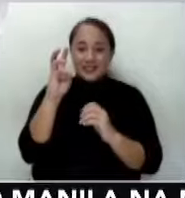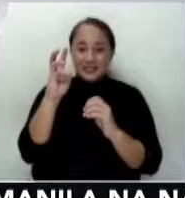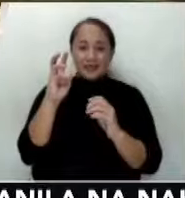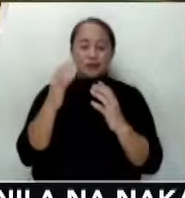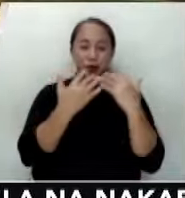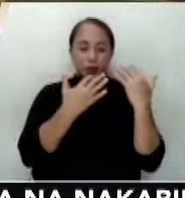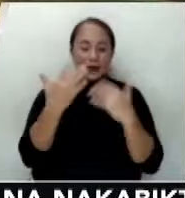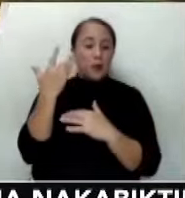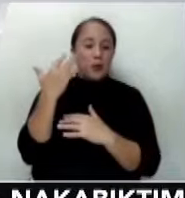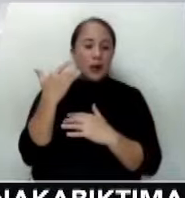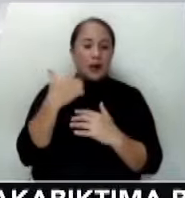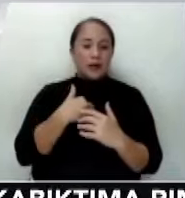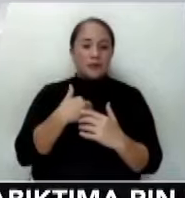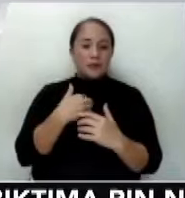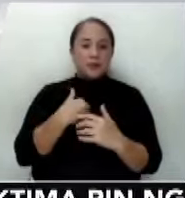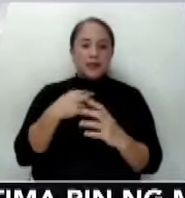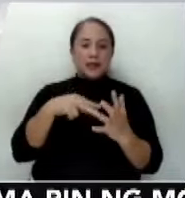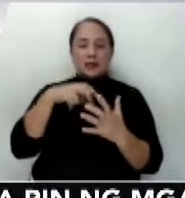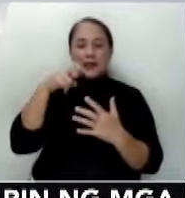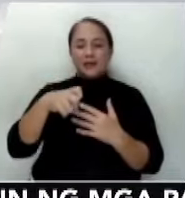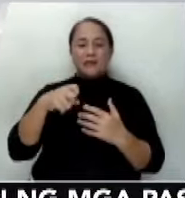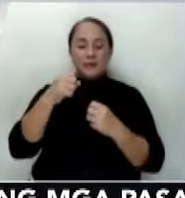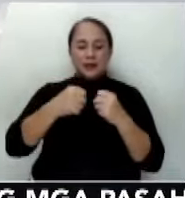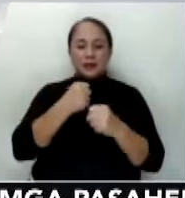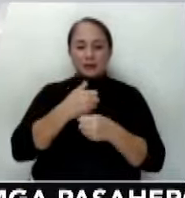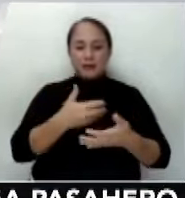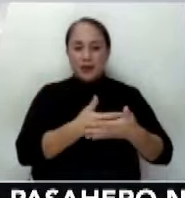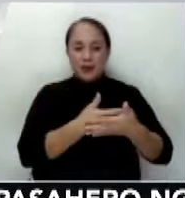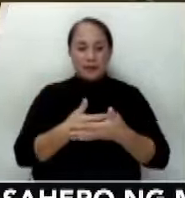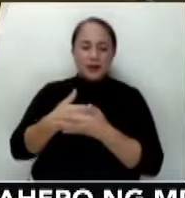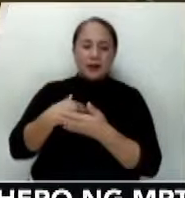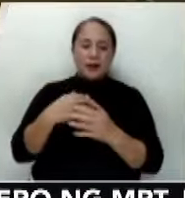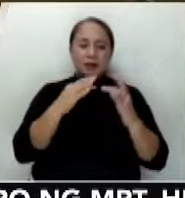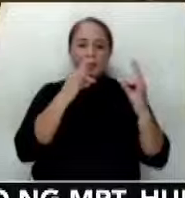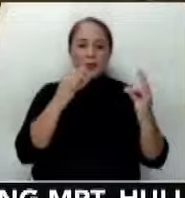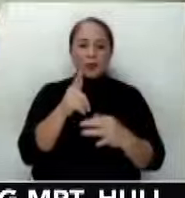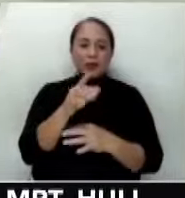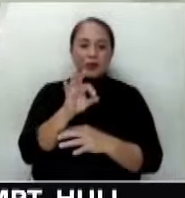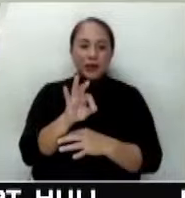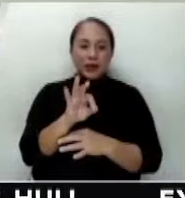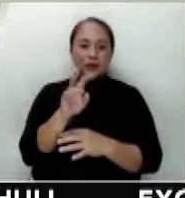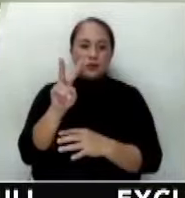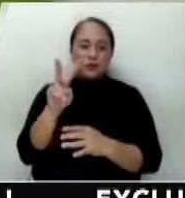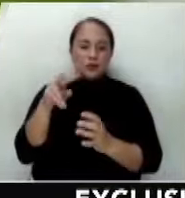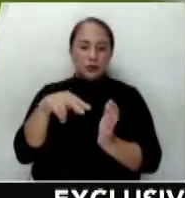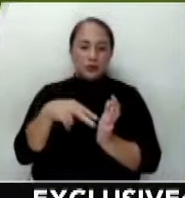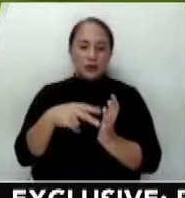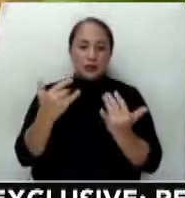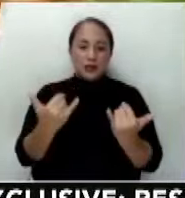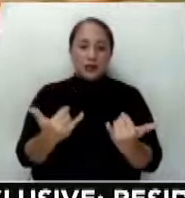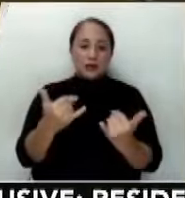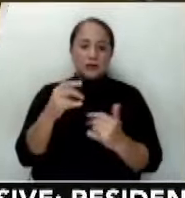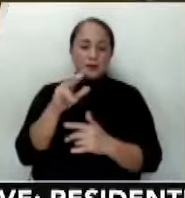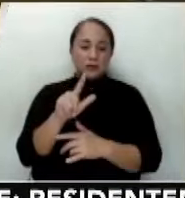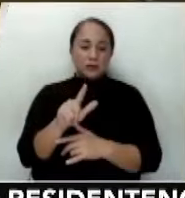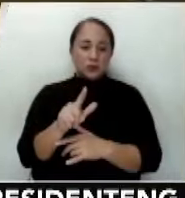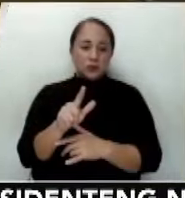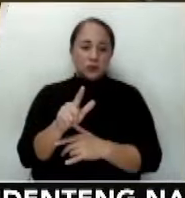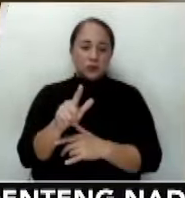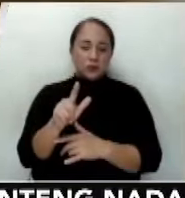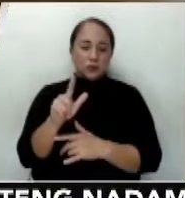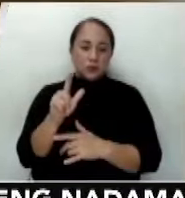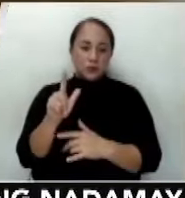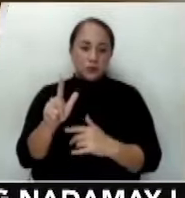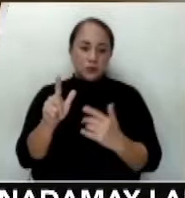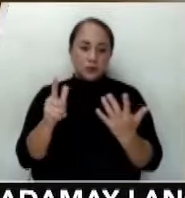Isa akong leap year baby. So ang birthday ko is February 29, 2000. Ang current age ko ay 24. Pero sa leap year ay? I'm just 6 years